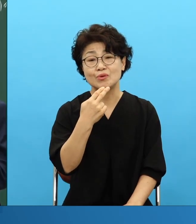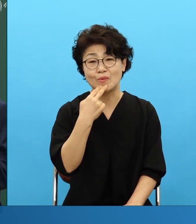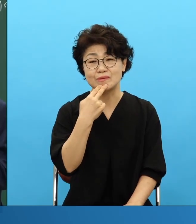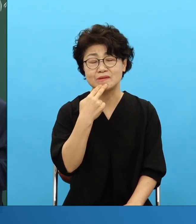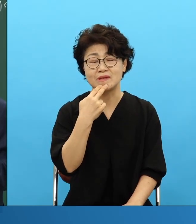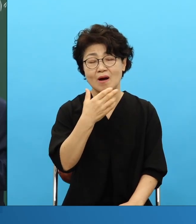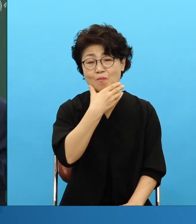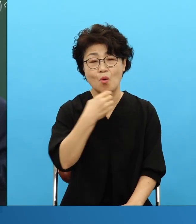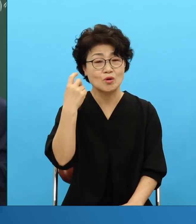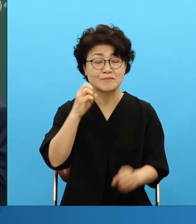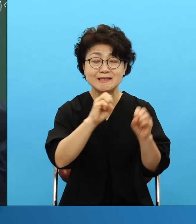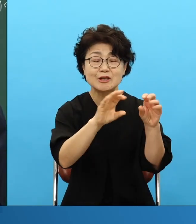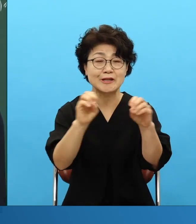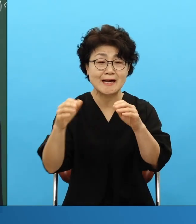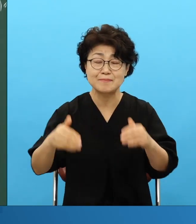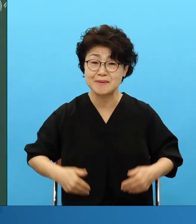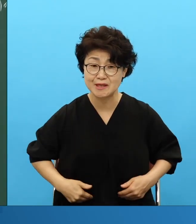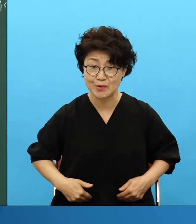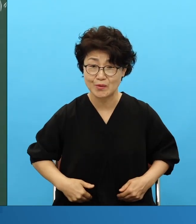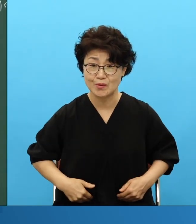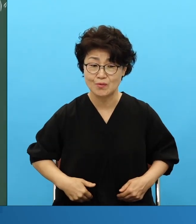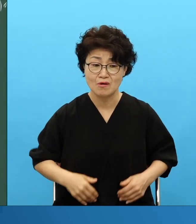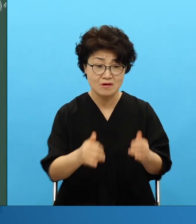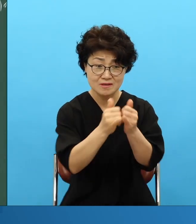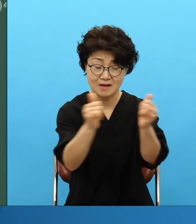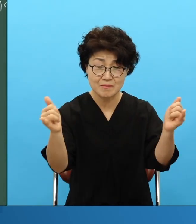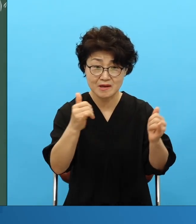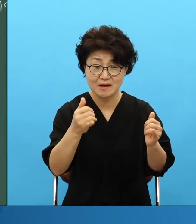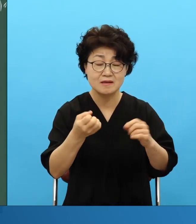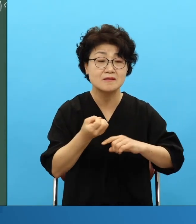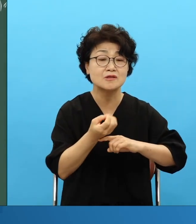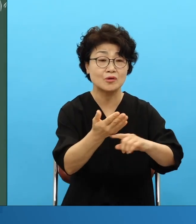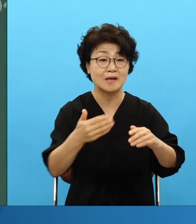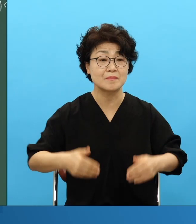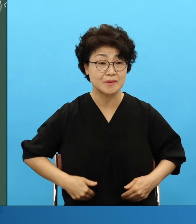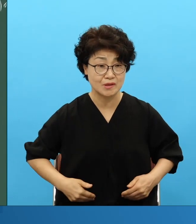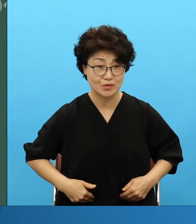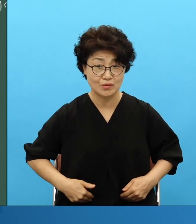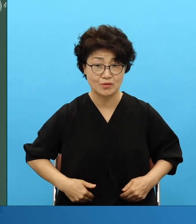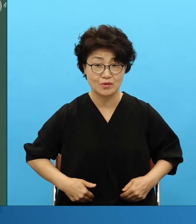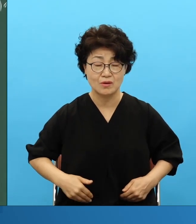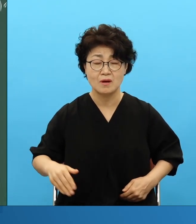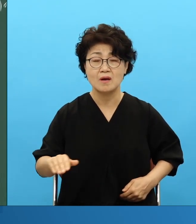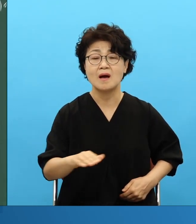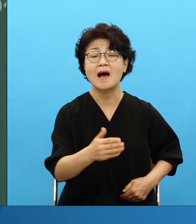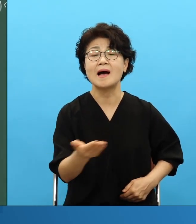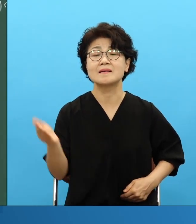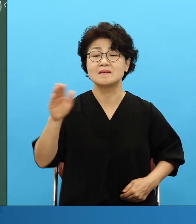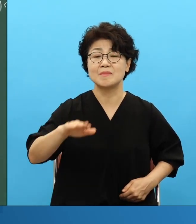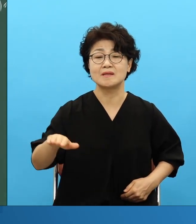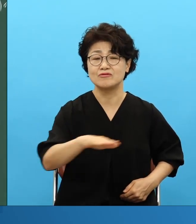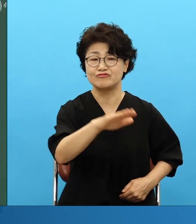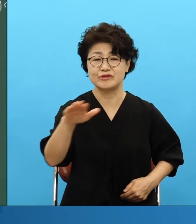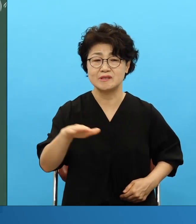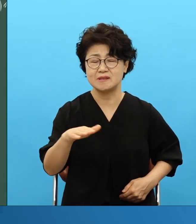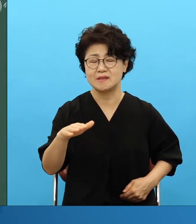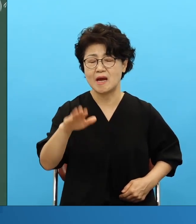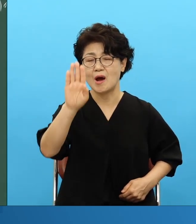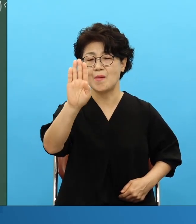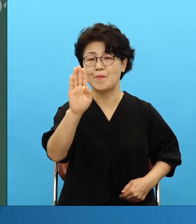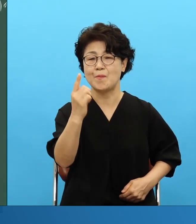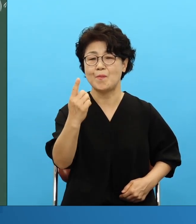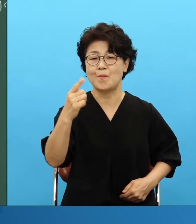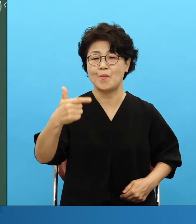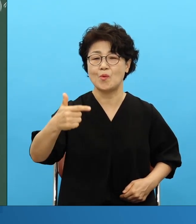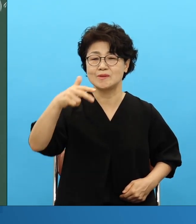Of course, you're sharing the gospel, but you're sharing it to a person. 그러면서 빨리 이걸 보는 겁니다. That's why you must quickly see the essence. 그러면